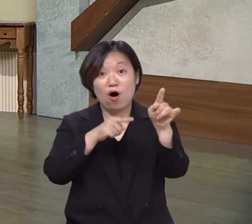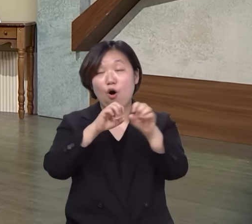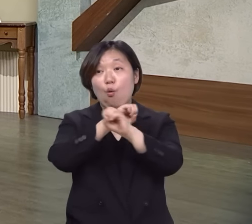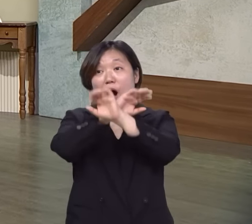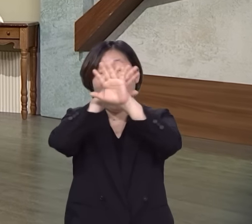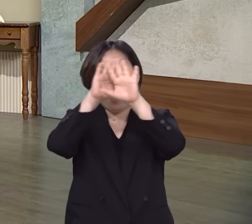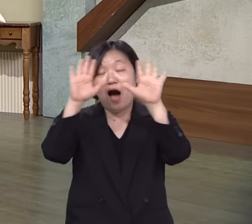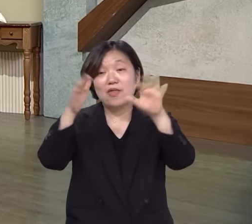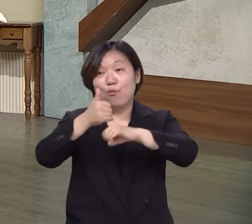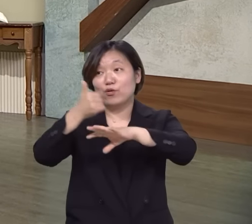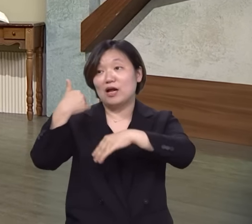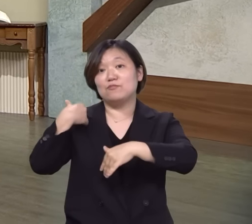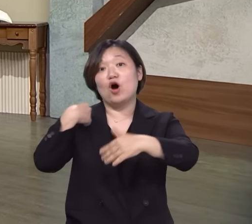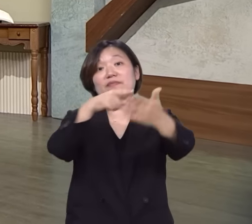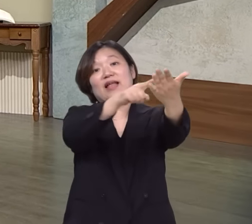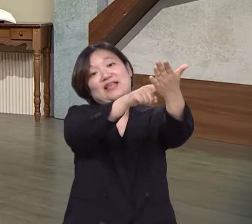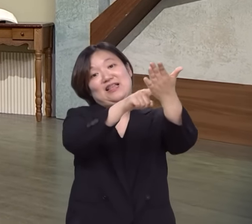찬란하게